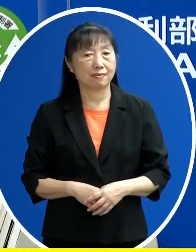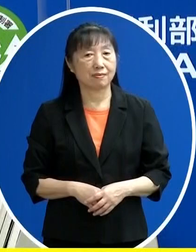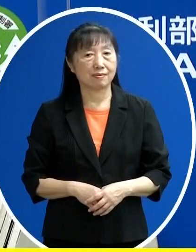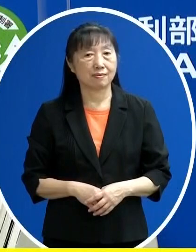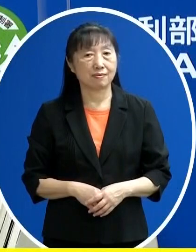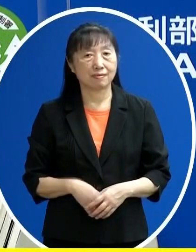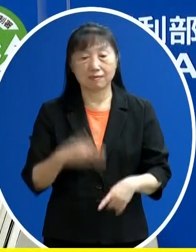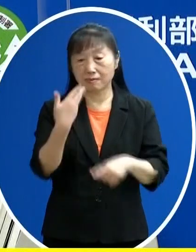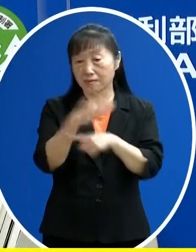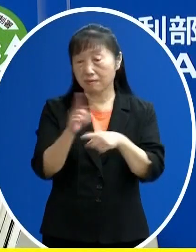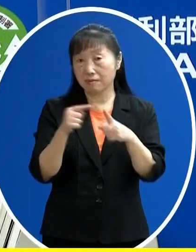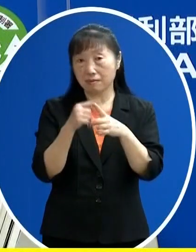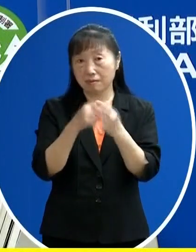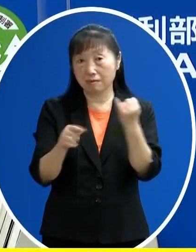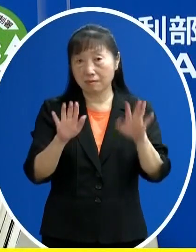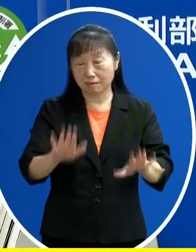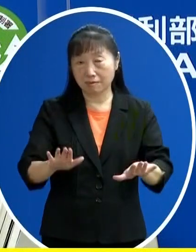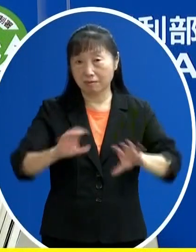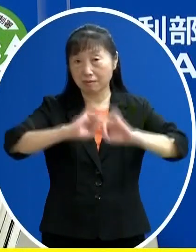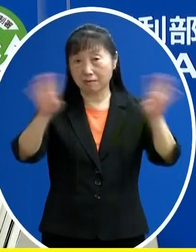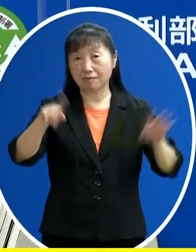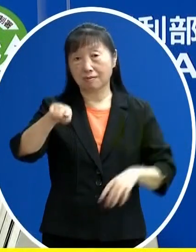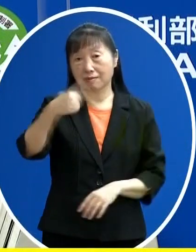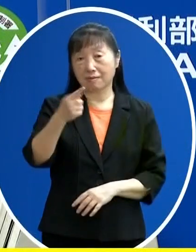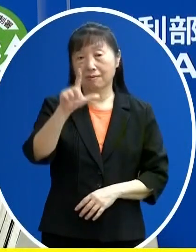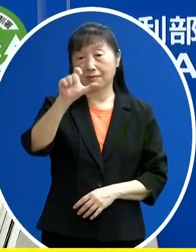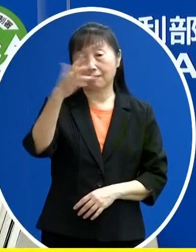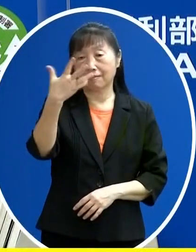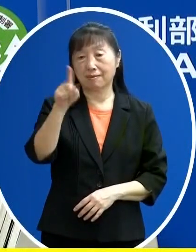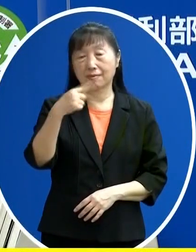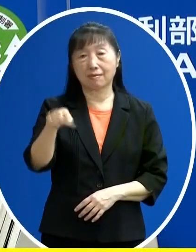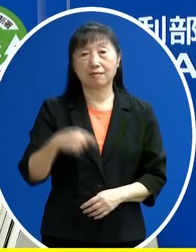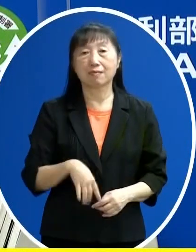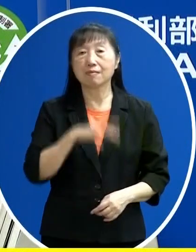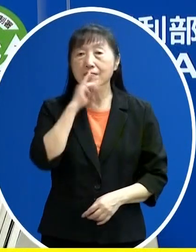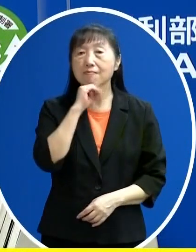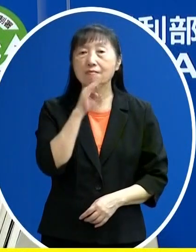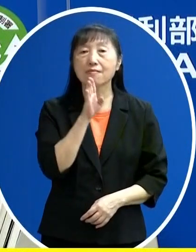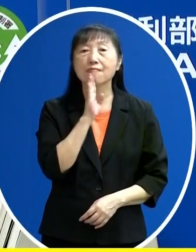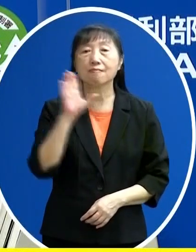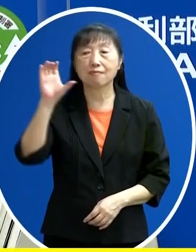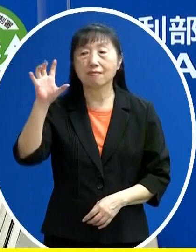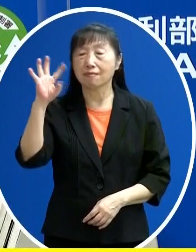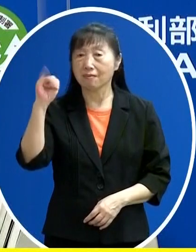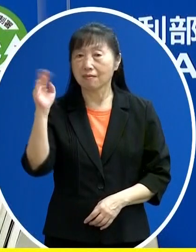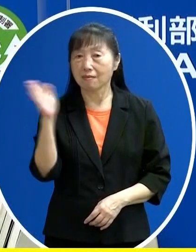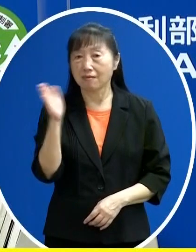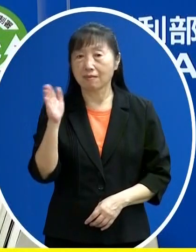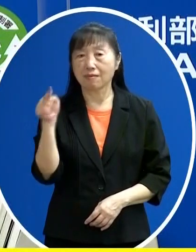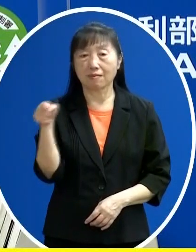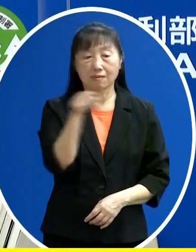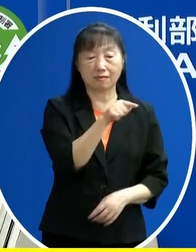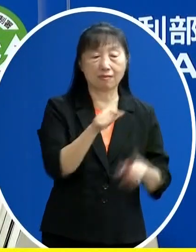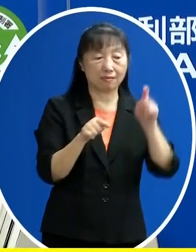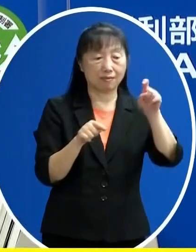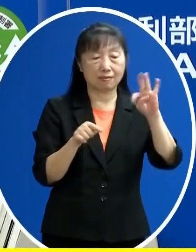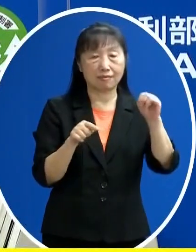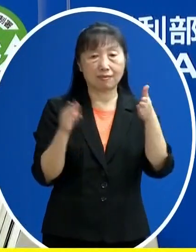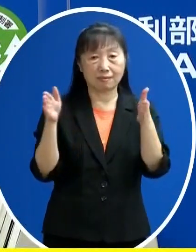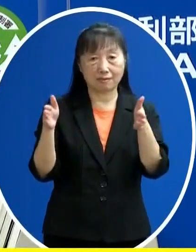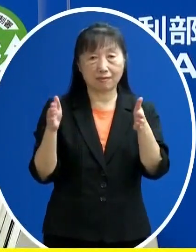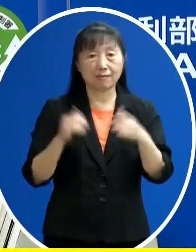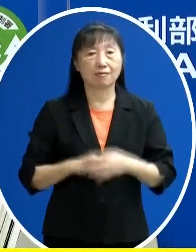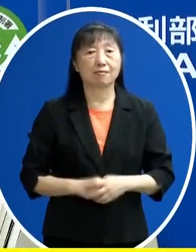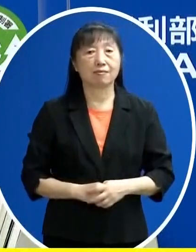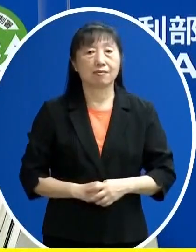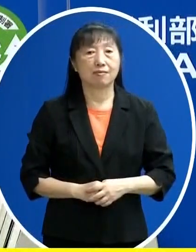好，那在死亡人数今天是公布168例年龄层是从90多岁到10多岁都有。